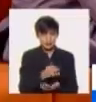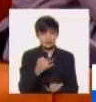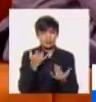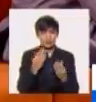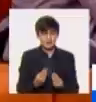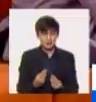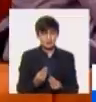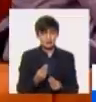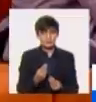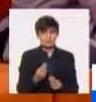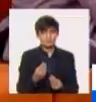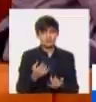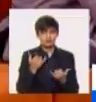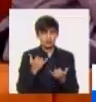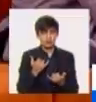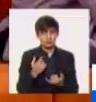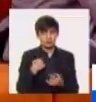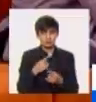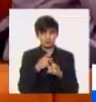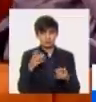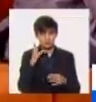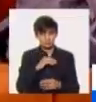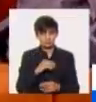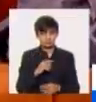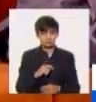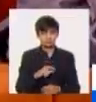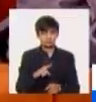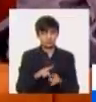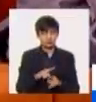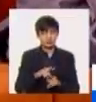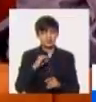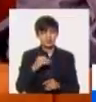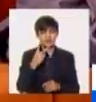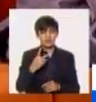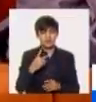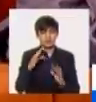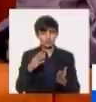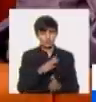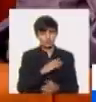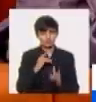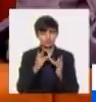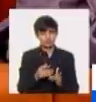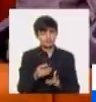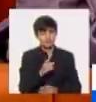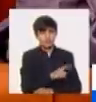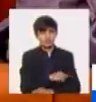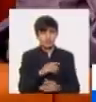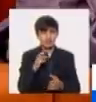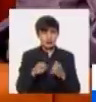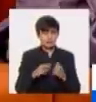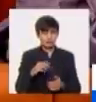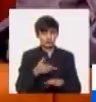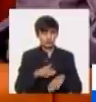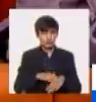бізде, дәрі бүгін айтатыным, мақтанышпен айтам, 2 кезінде бізге ауруханаға түсіп, реанимацияға